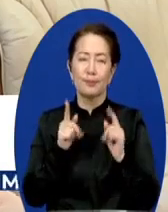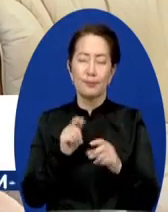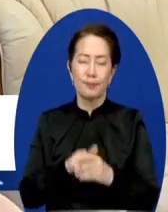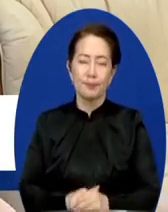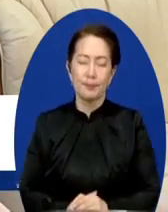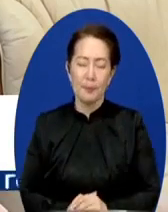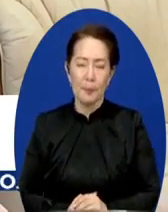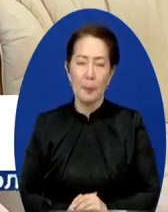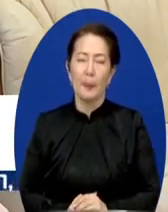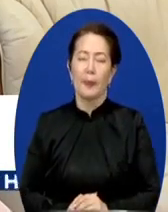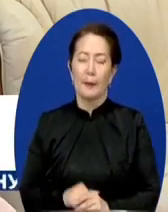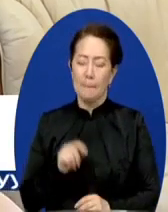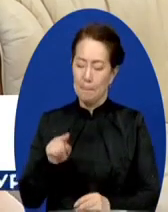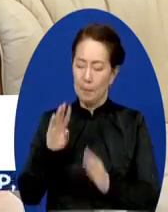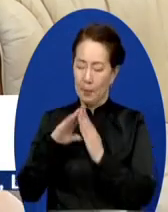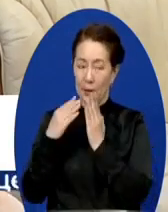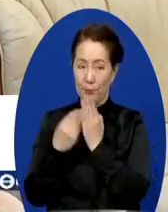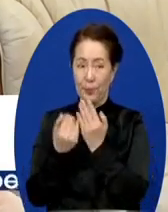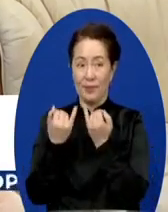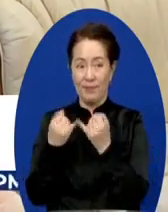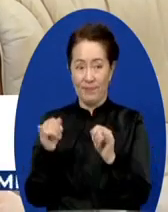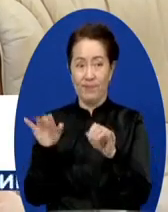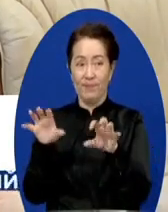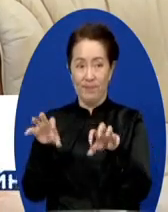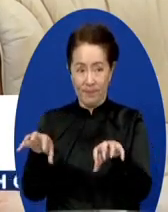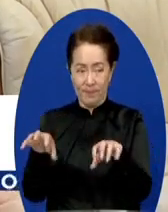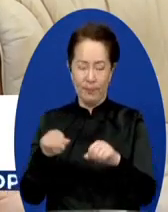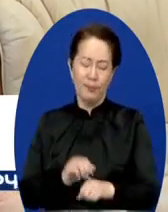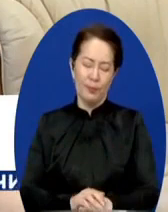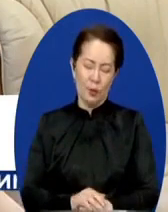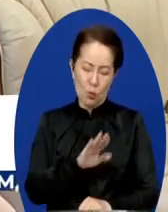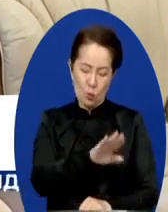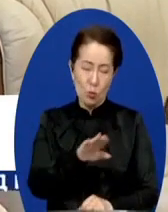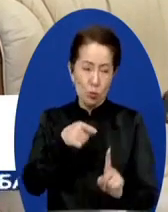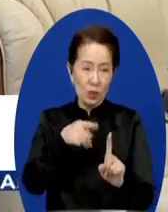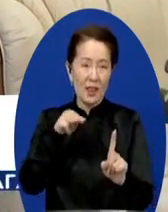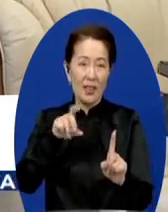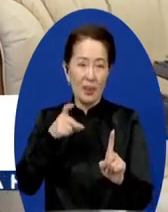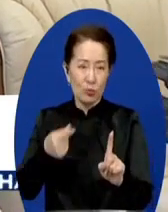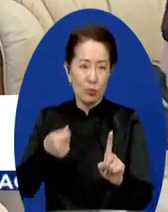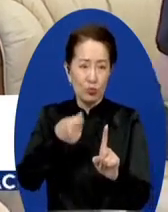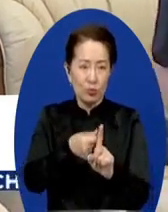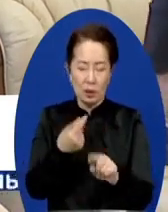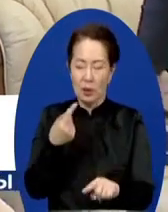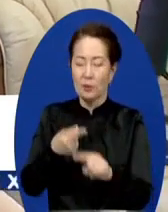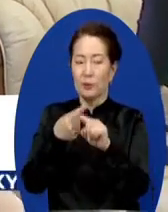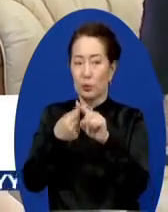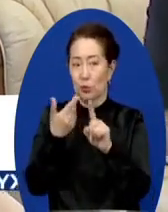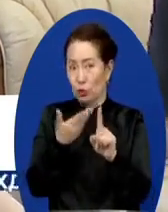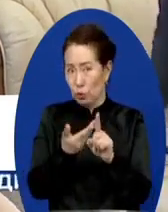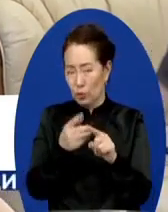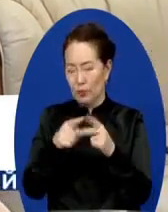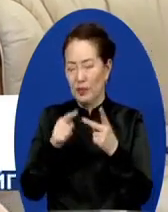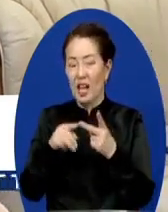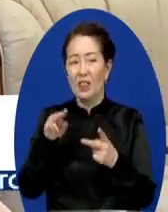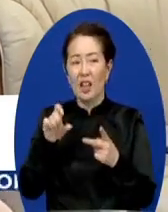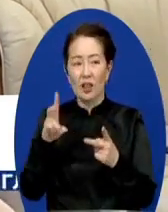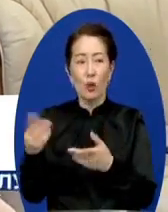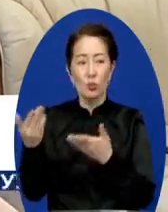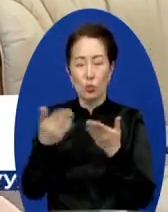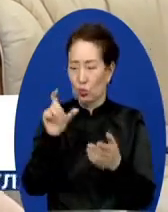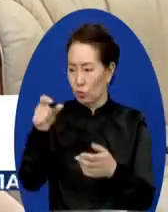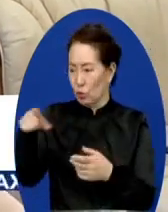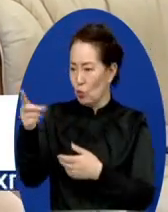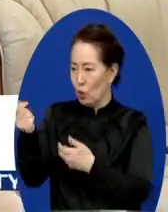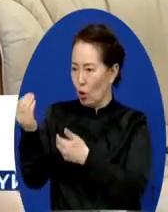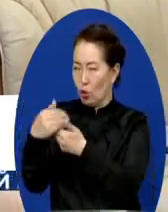орж байгаа. Мөн бас гэр бүл салсан тохиолдолд хүүхдэд одоо олгох одоо тэтгэмжийн хэмжээг нэмэх тэтгэмж өгөх